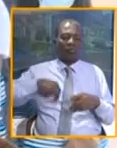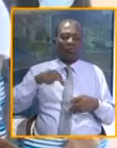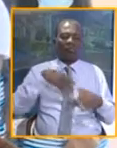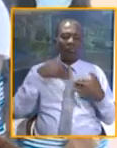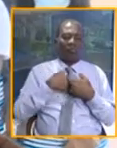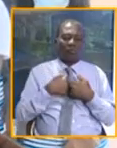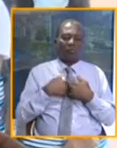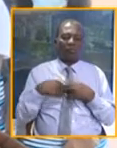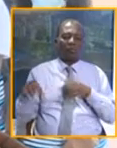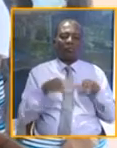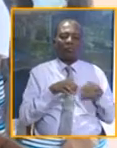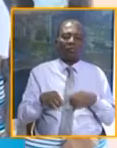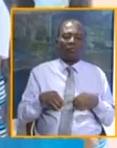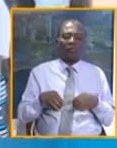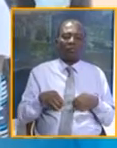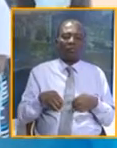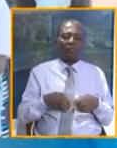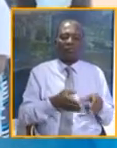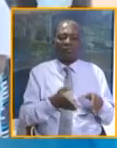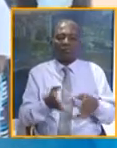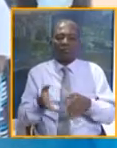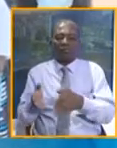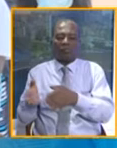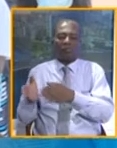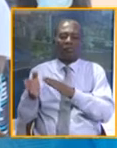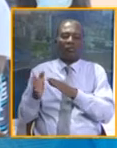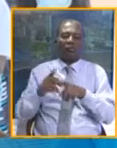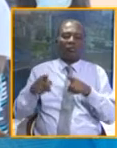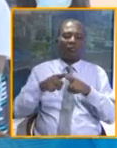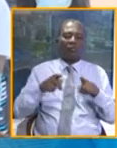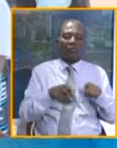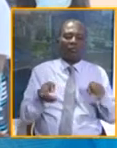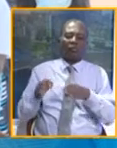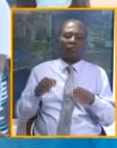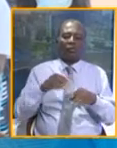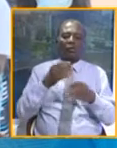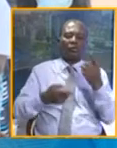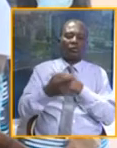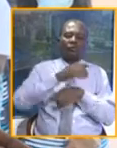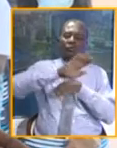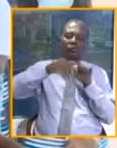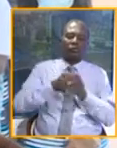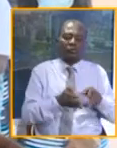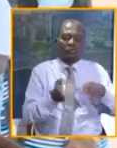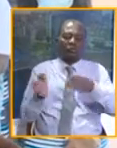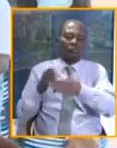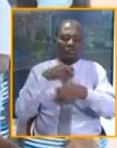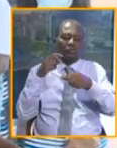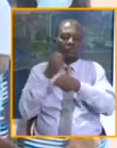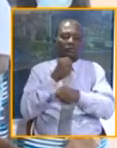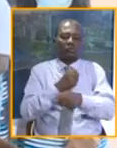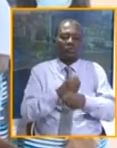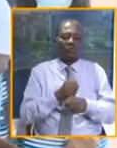avons procédé au reprofilage des différentes routes de la sous-préfecture. Aujourd'hui, toutes les voies sont en chantier. Voilà.